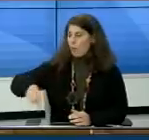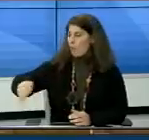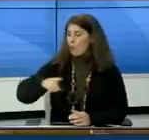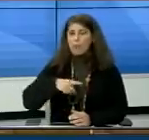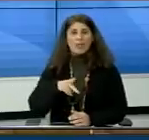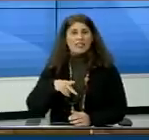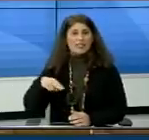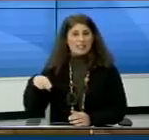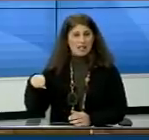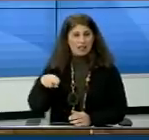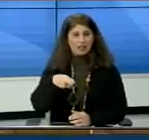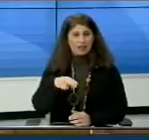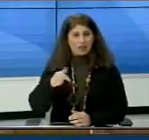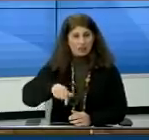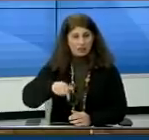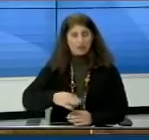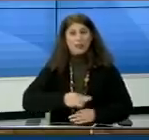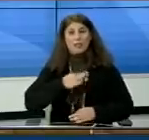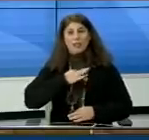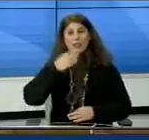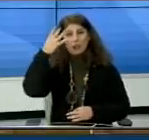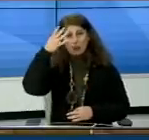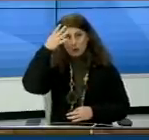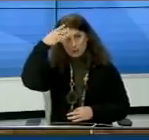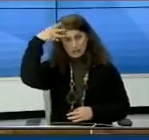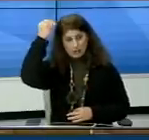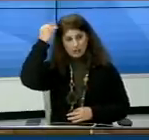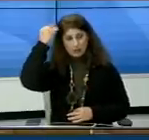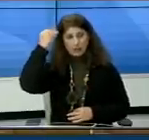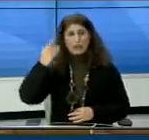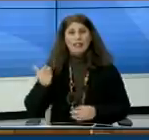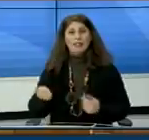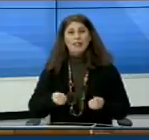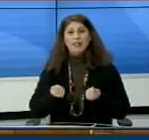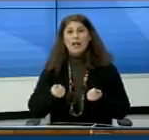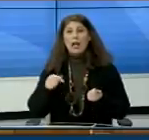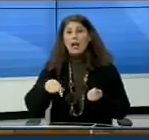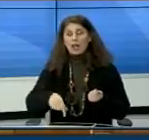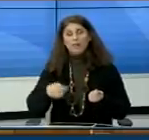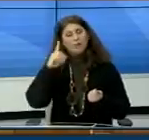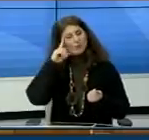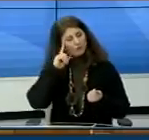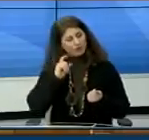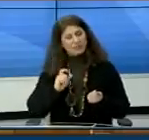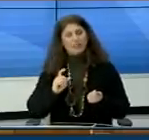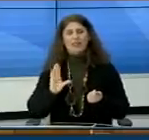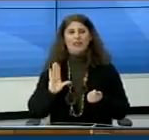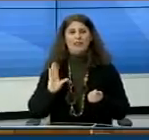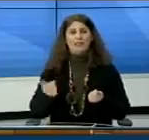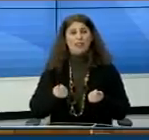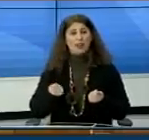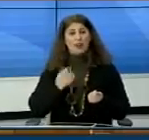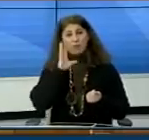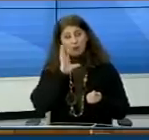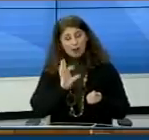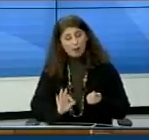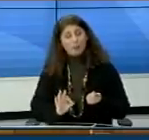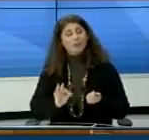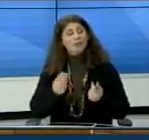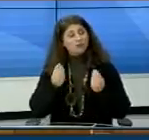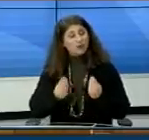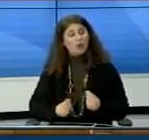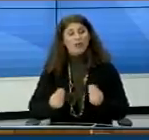συνάδελφοι σήμερα τον κύριο Τσίπρα να κάνει αυτό το οποίο ξέρει να κάνει πράγματι πάρα πολύ